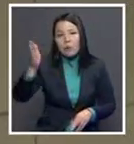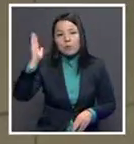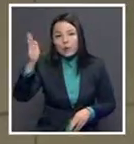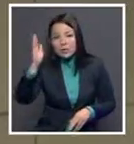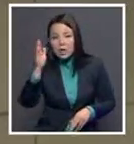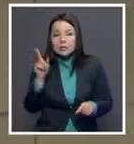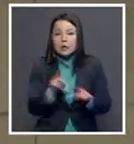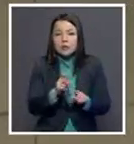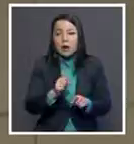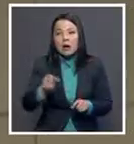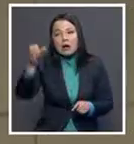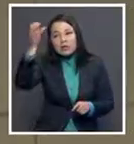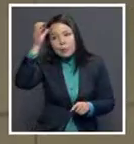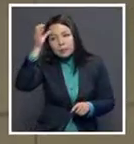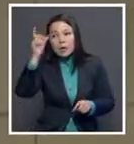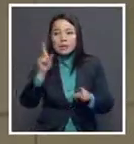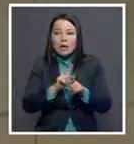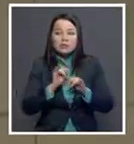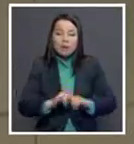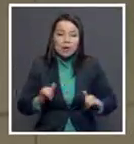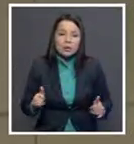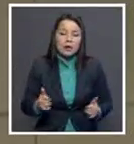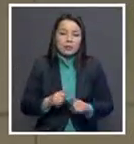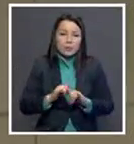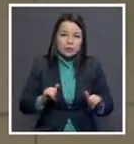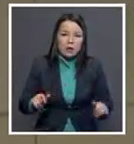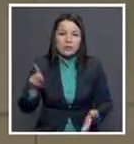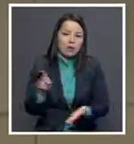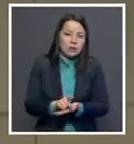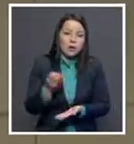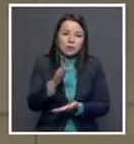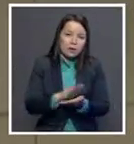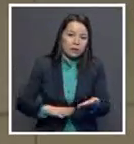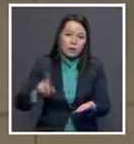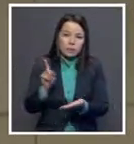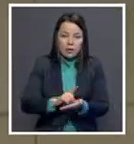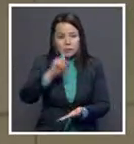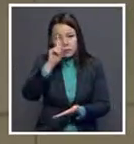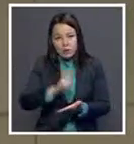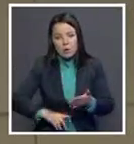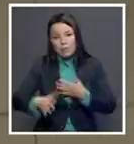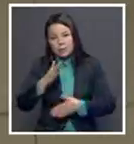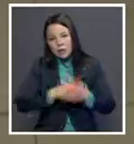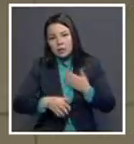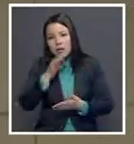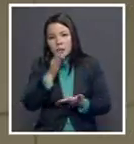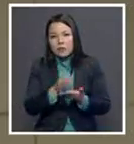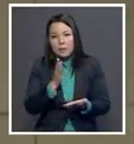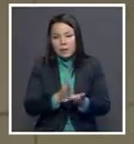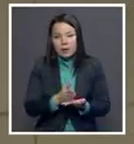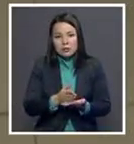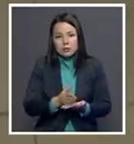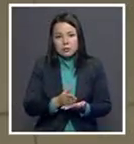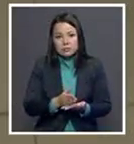болашақта ғылым қайтадан жаңғырып, одан әрі дамы берет деген солай деп түсіну керек